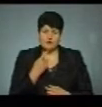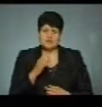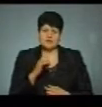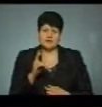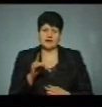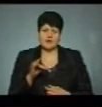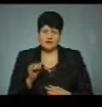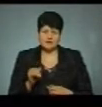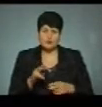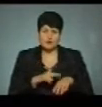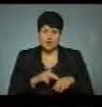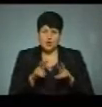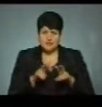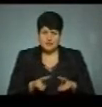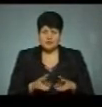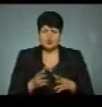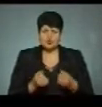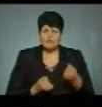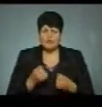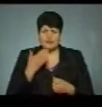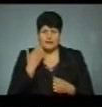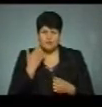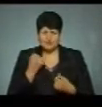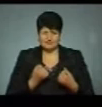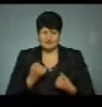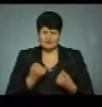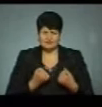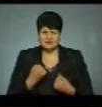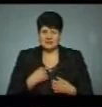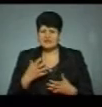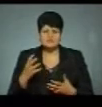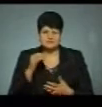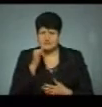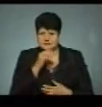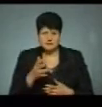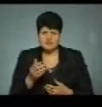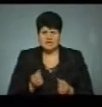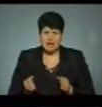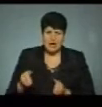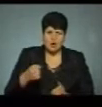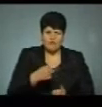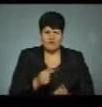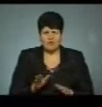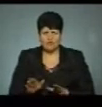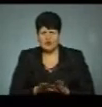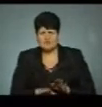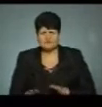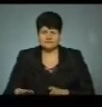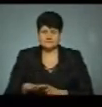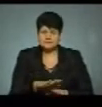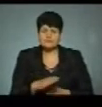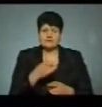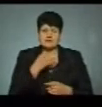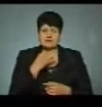Крети, поліцейські розглядають версію, що водій легківки, в якій був прокурор, не впорався із керуванням, його авто занесло. На місці аварії була